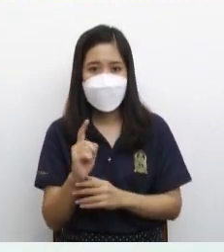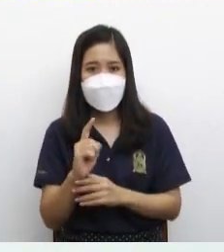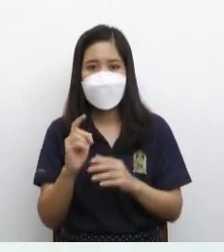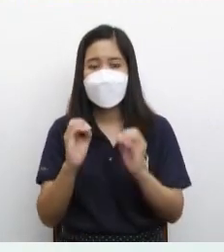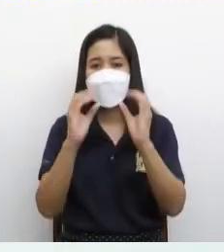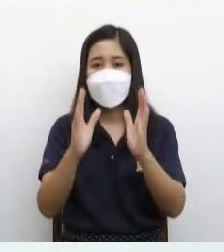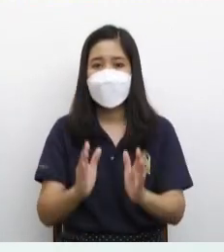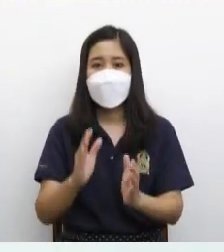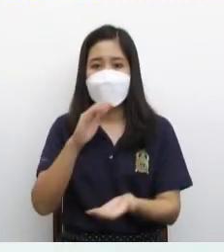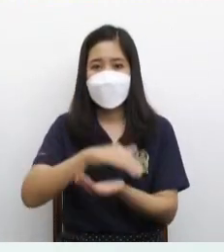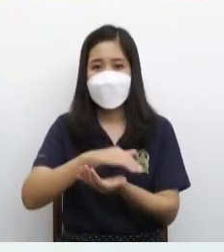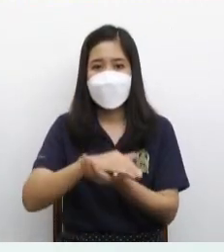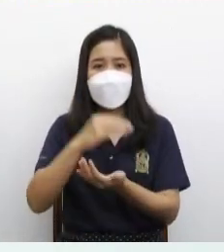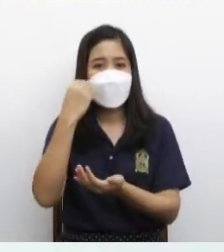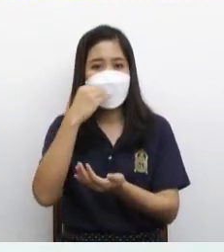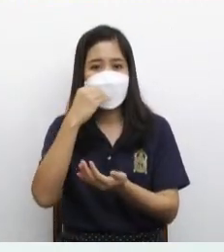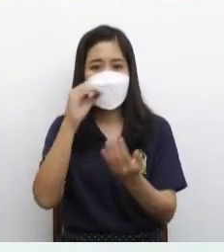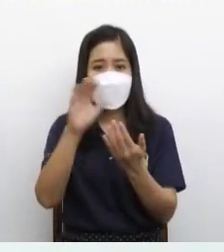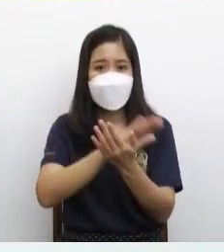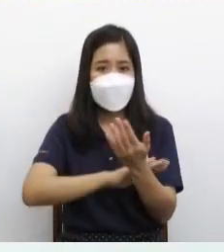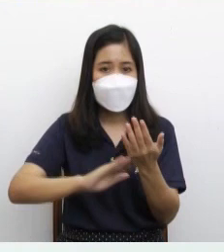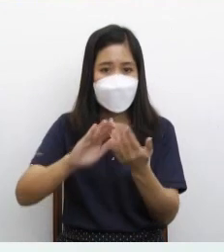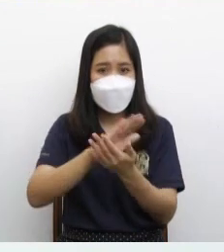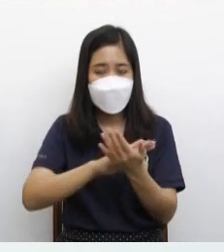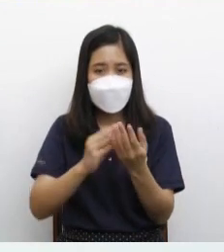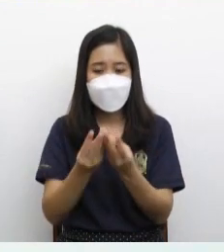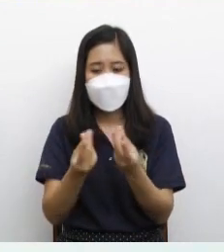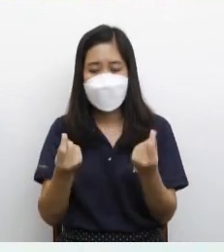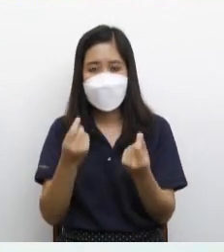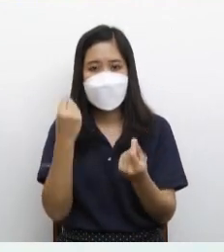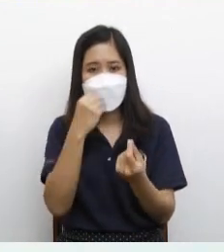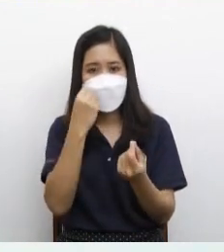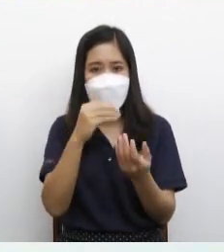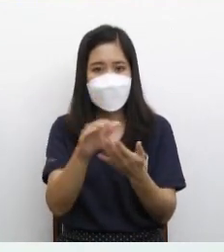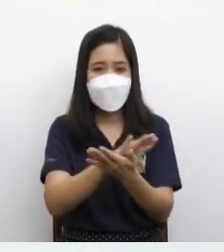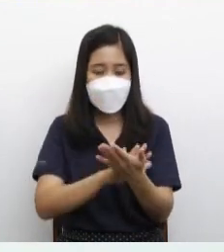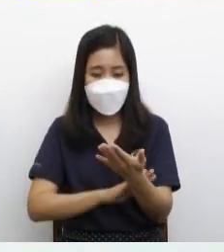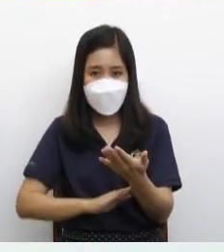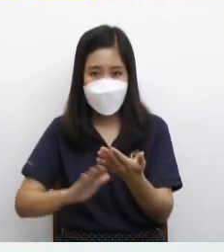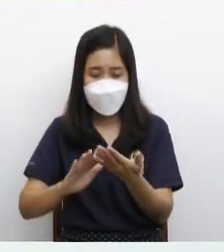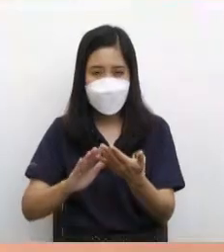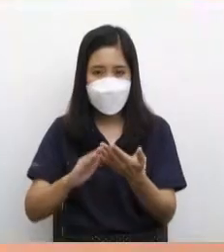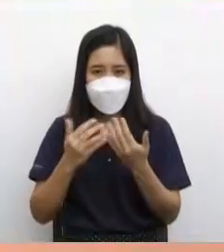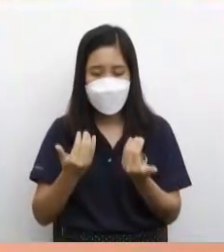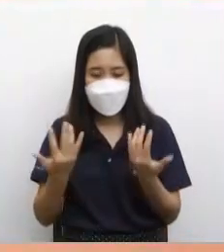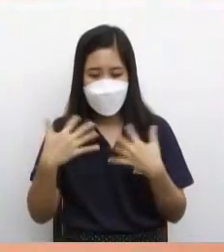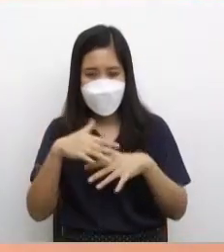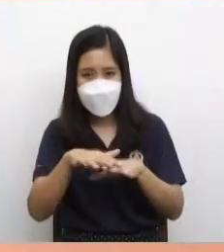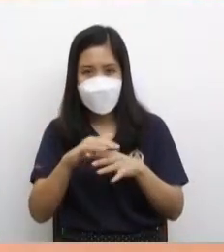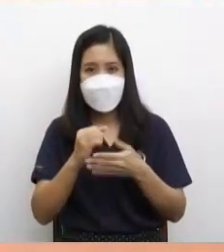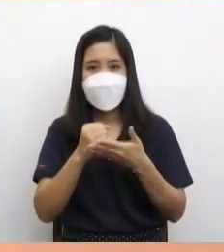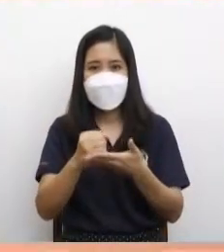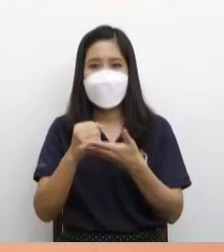โรงเรียนทุกๆแข่งเขตพื้นที่ทุกเขตพื้นที่ที่ได้ร่วมด้วยช่วยกันในการทอดกฐิน